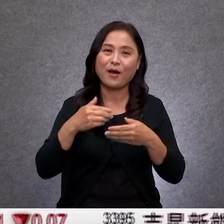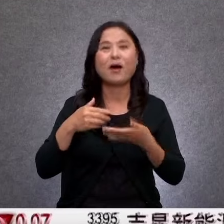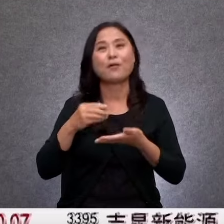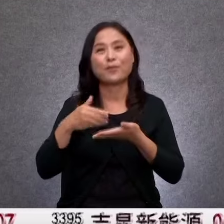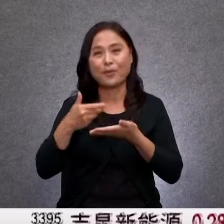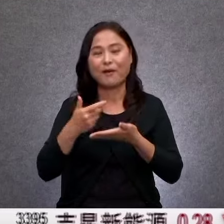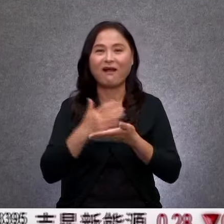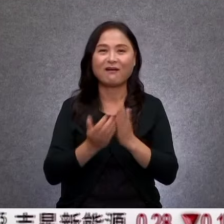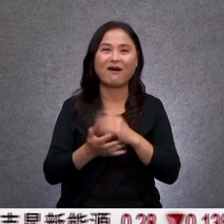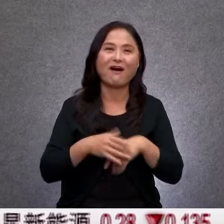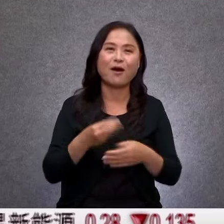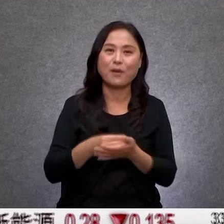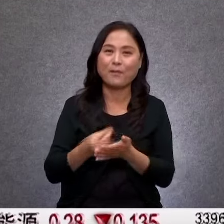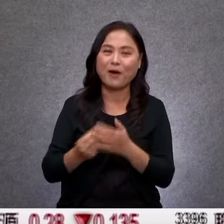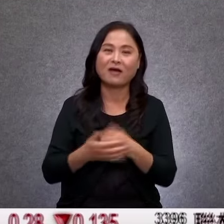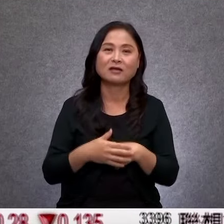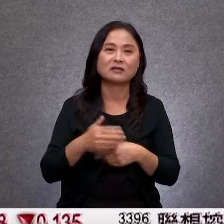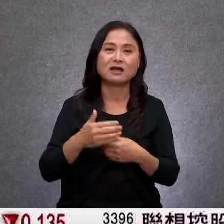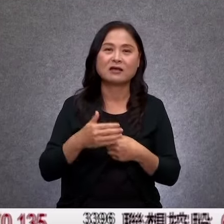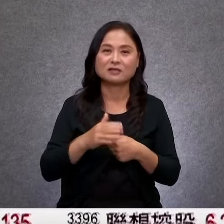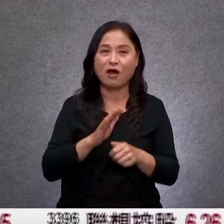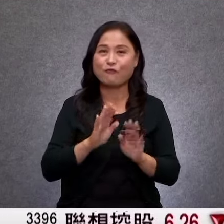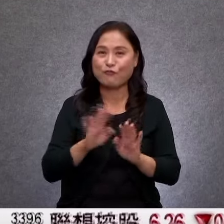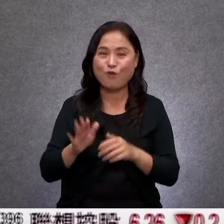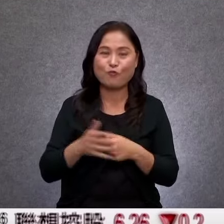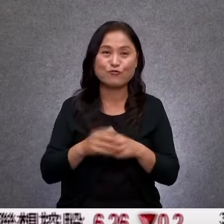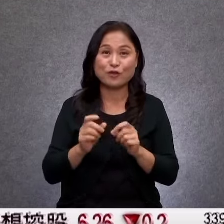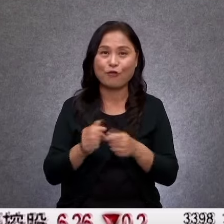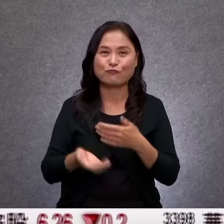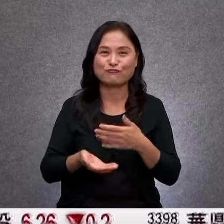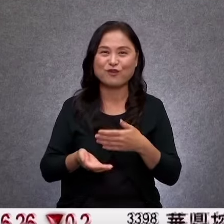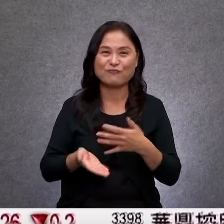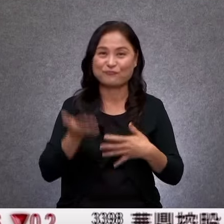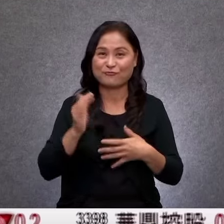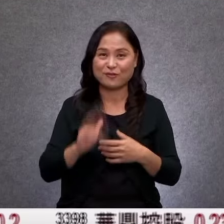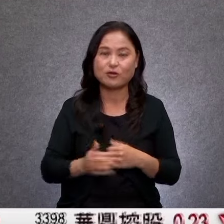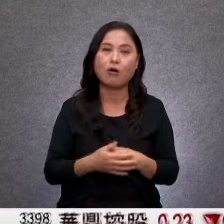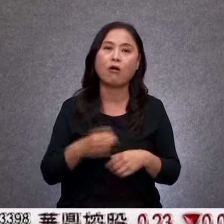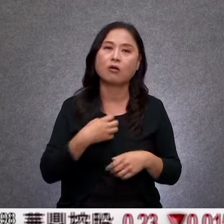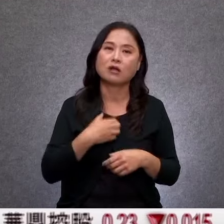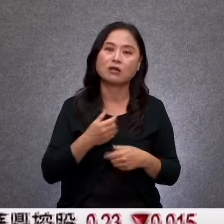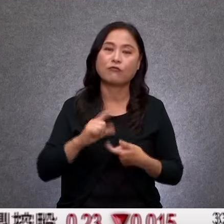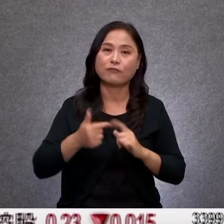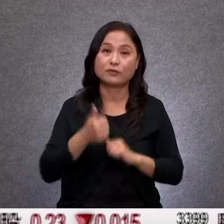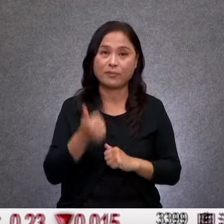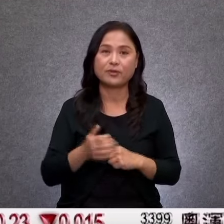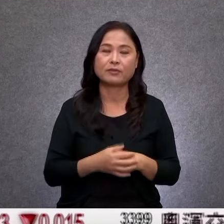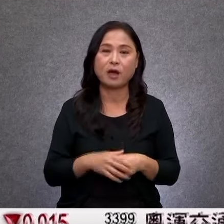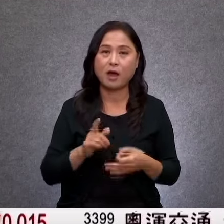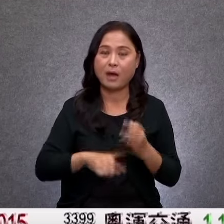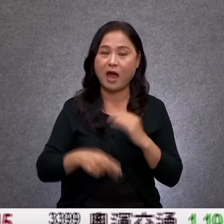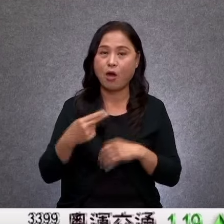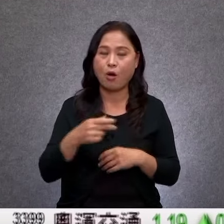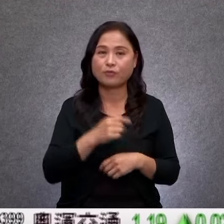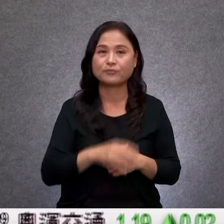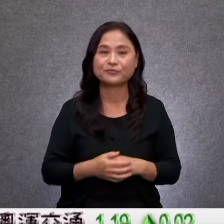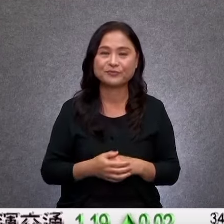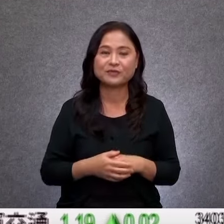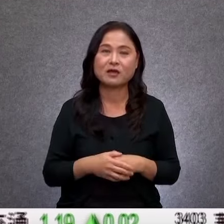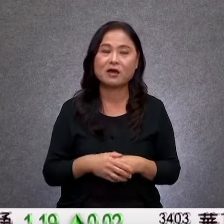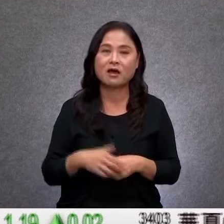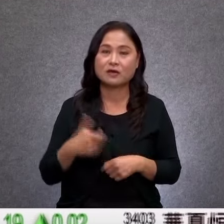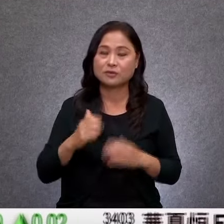到包括餐飲啊、零售啊，以至其他嘅服務。我哋覺得咁樣做咧係比較合適啲嘅。 跟